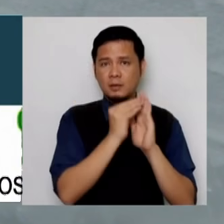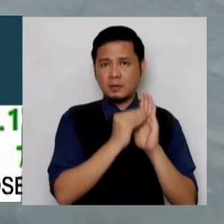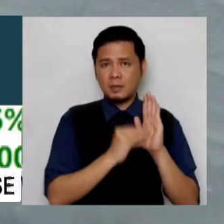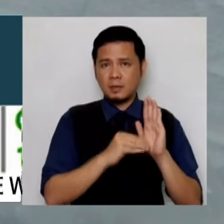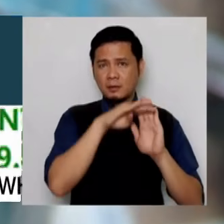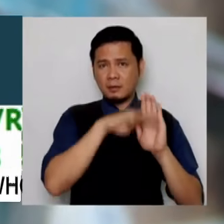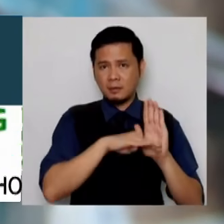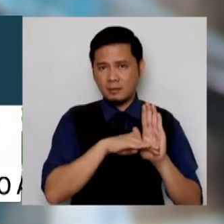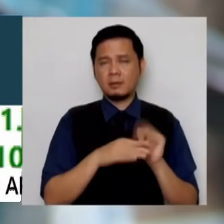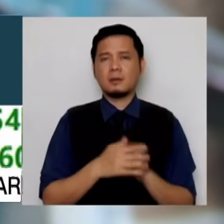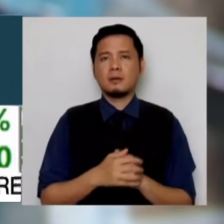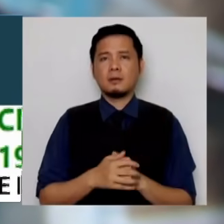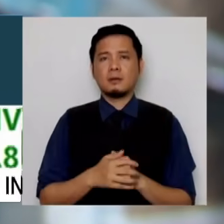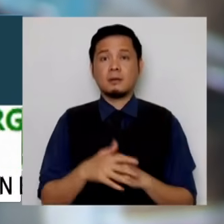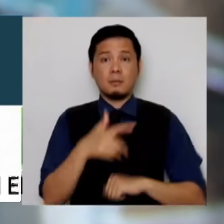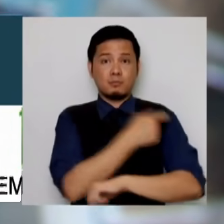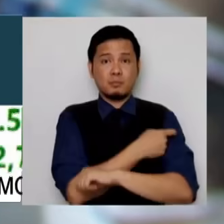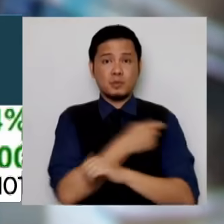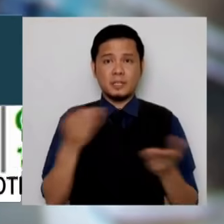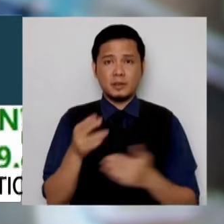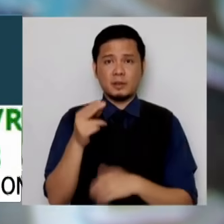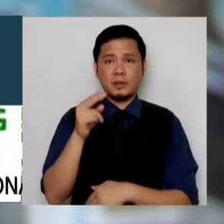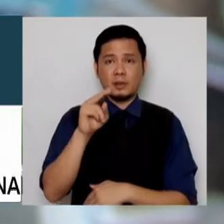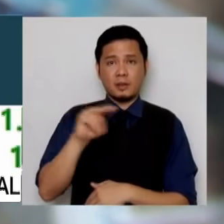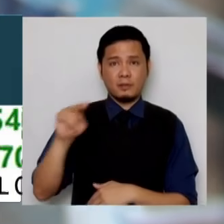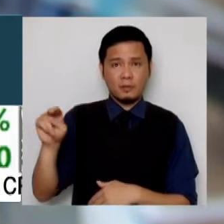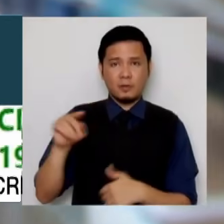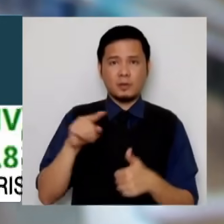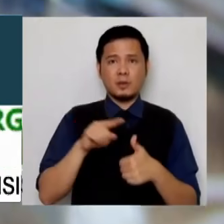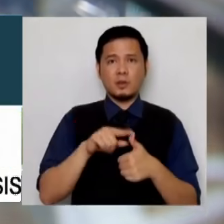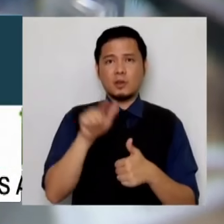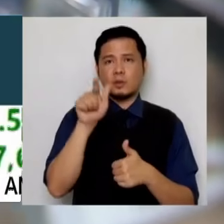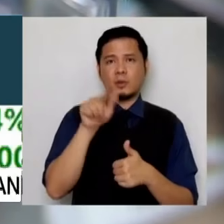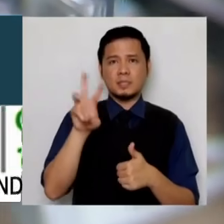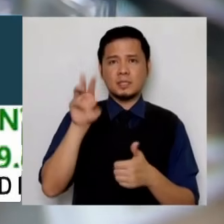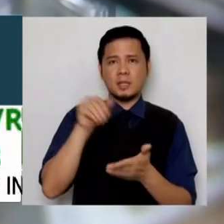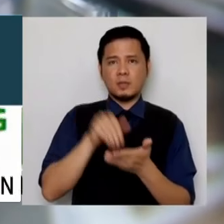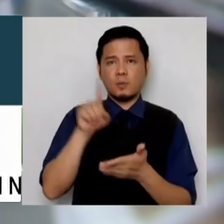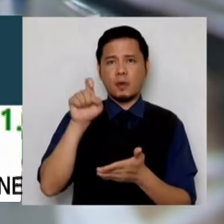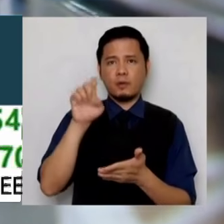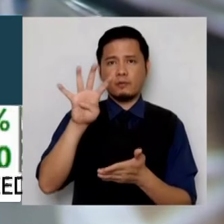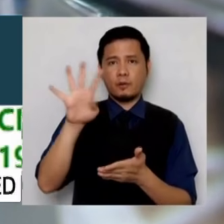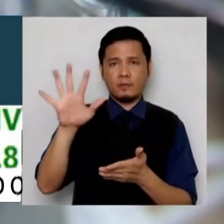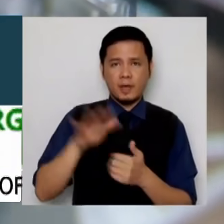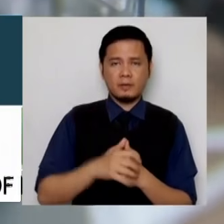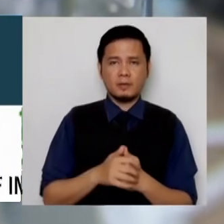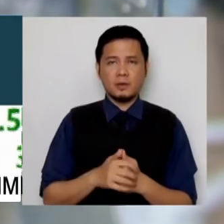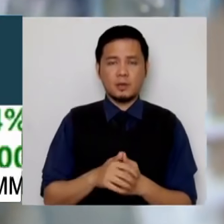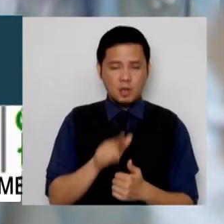nabakunahan na natin sa Navotas, first and second dose, is 26,145. Mm-hmm. Out of the